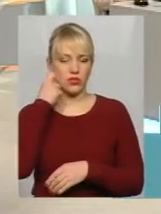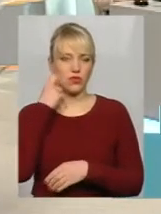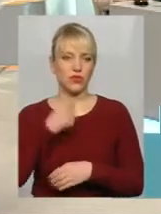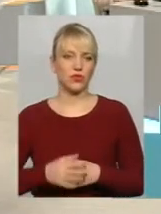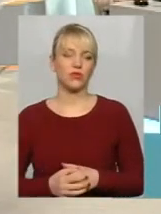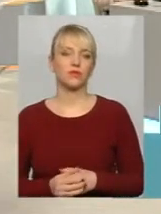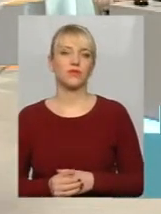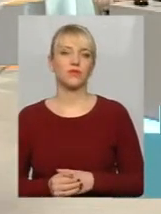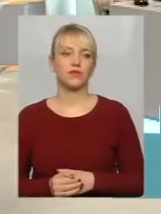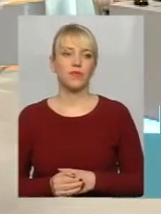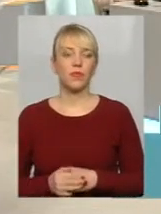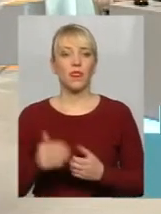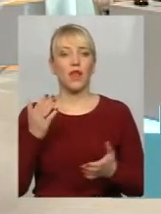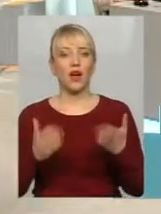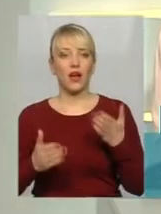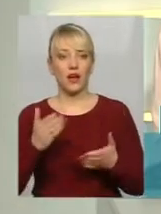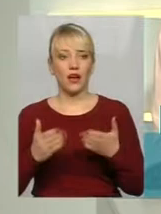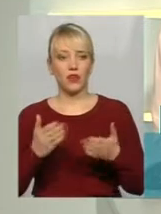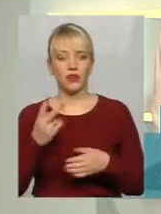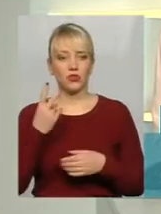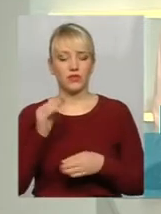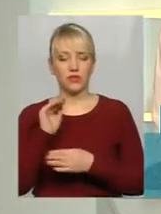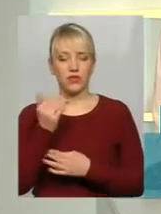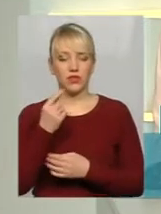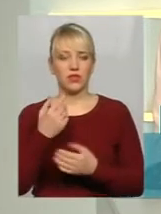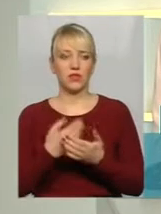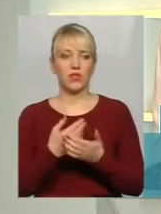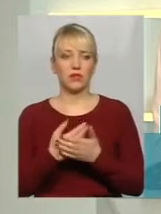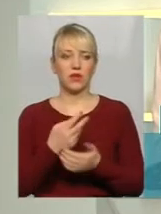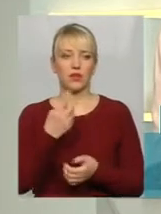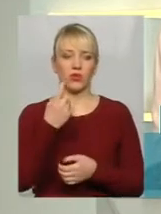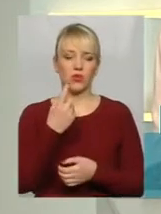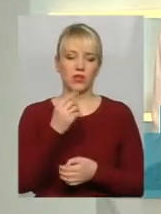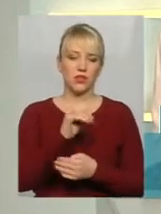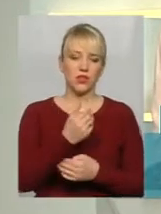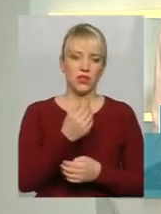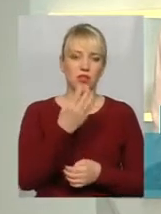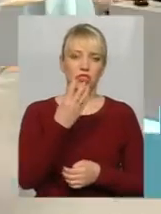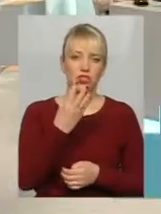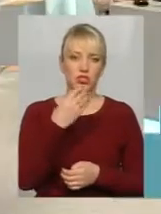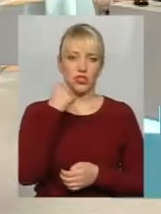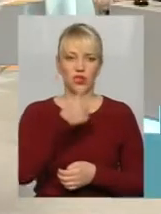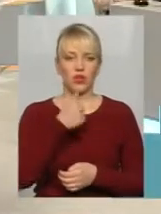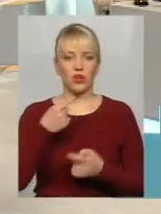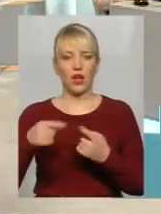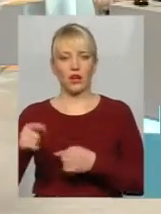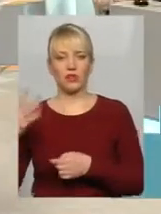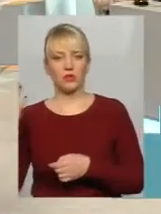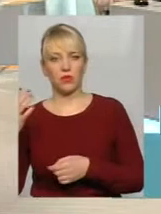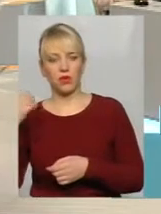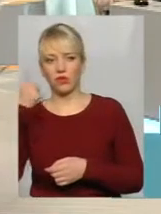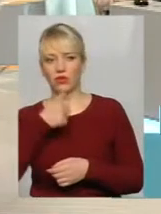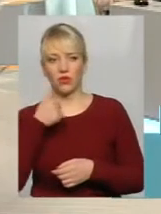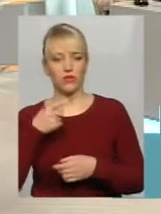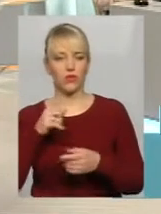трьохрічного віку. Так. То, а якщо навіть дві дитини, там, одні, не 3 роки, а точніше, одні 4, інші 5, то вже відстрочки